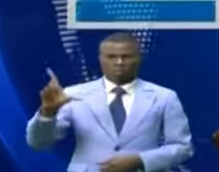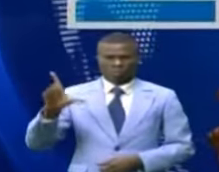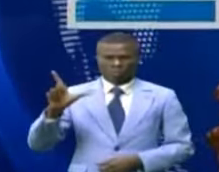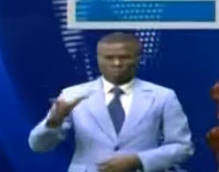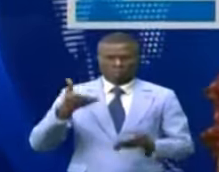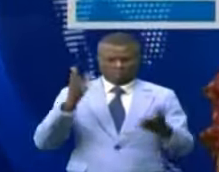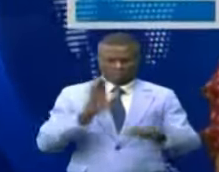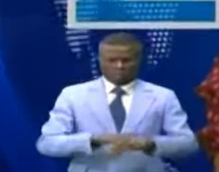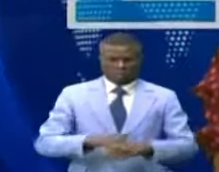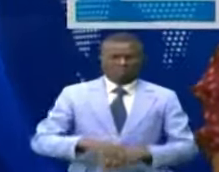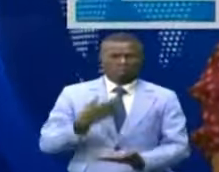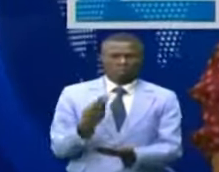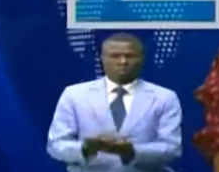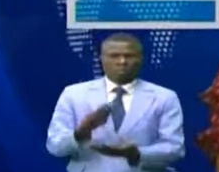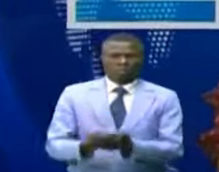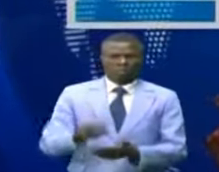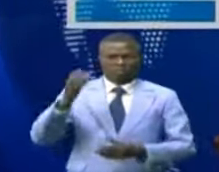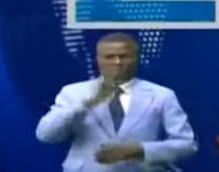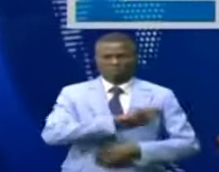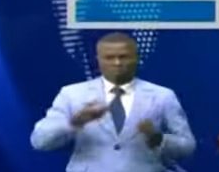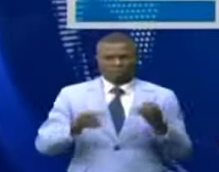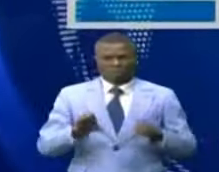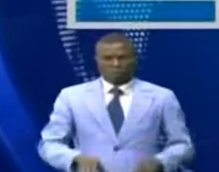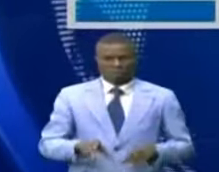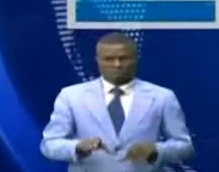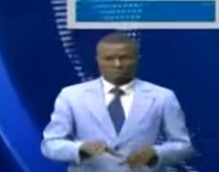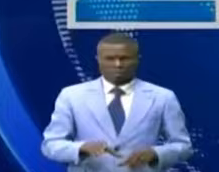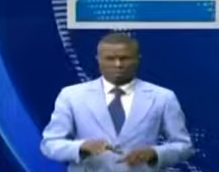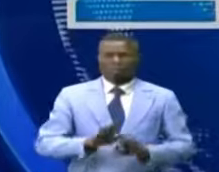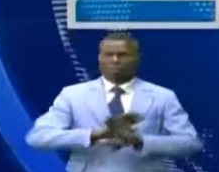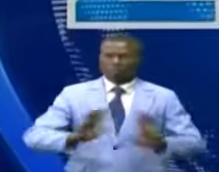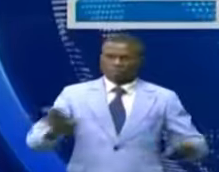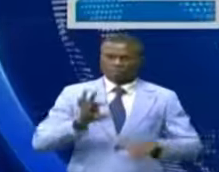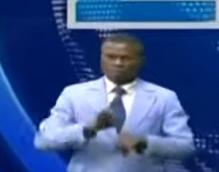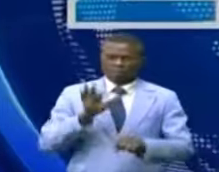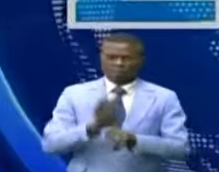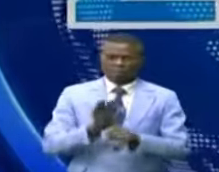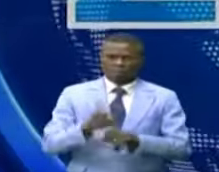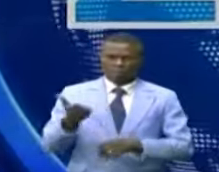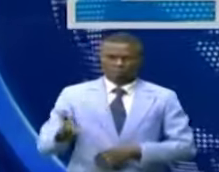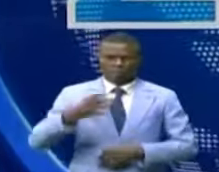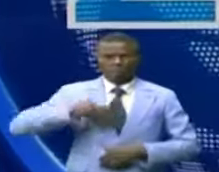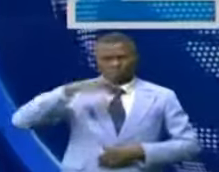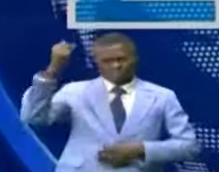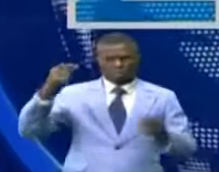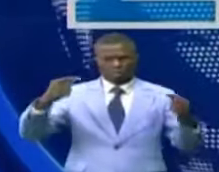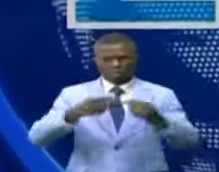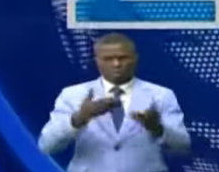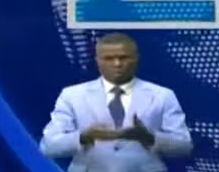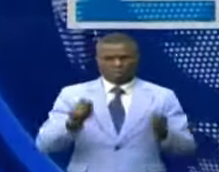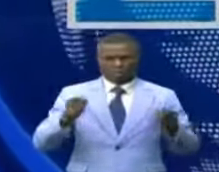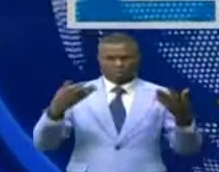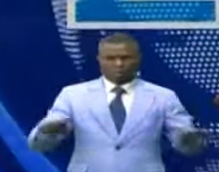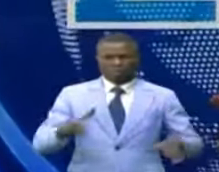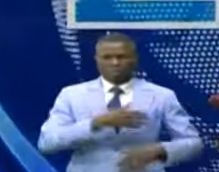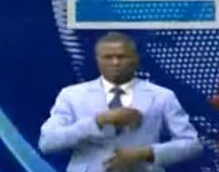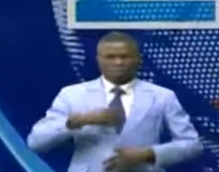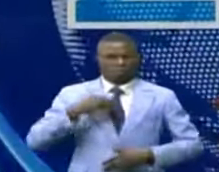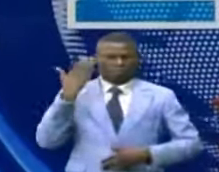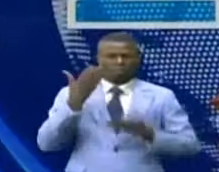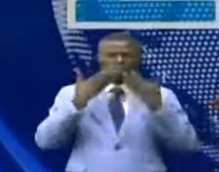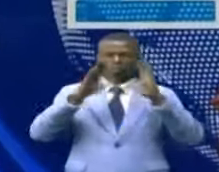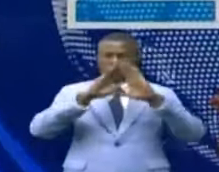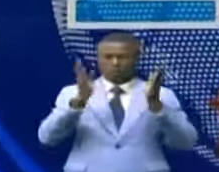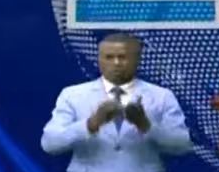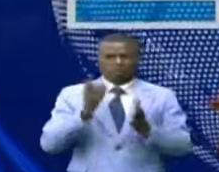en Espagne, estime que la République démocratique du Congo a toutes ses chances. Fin de ce journal, mesdames et messieurs. Merci de